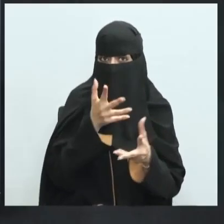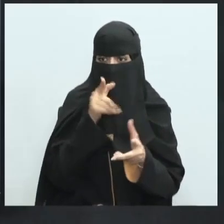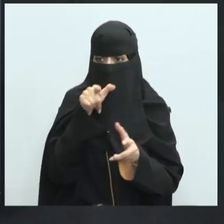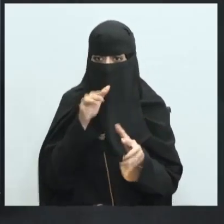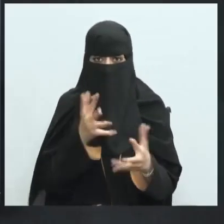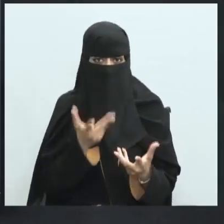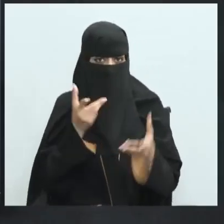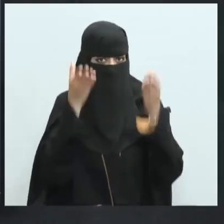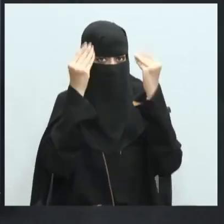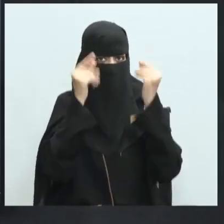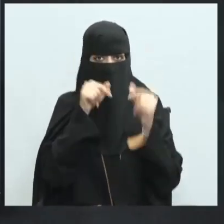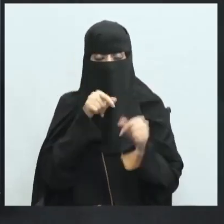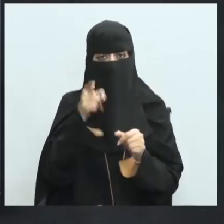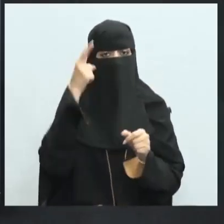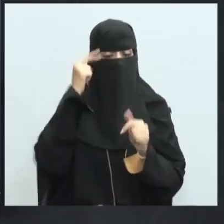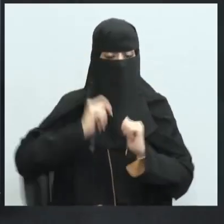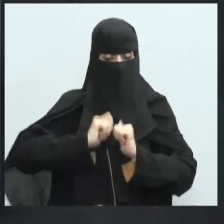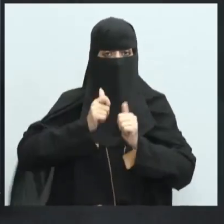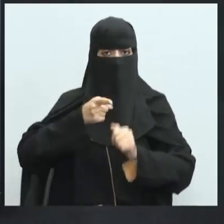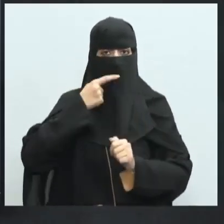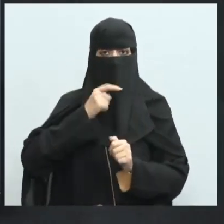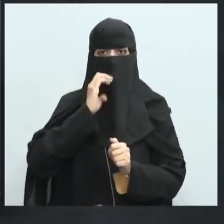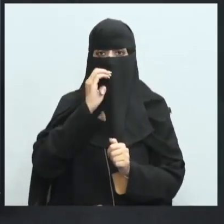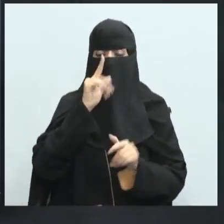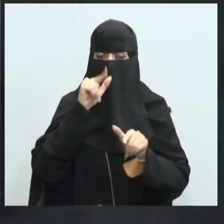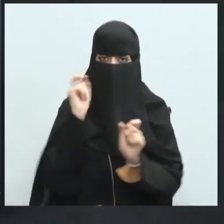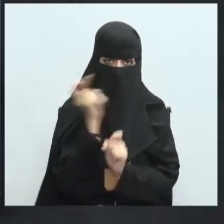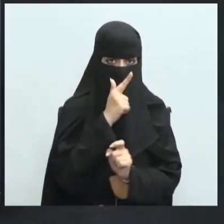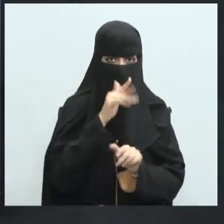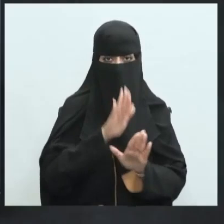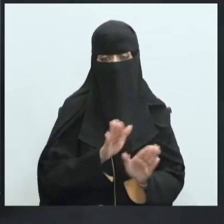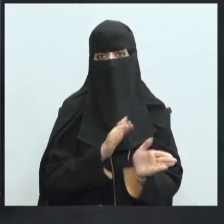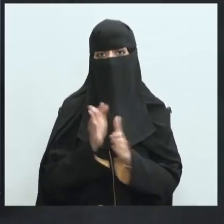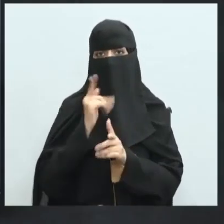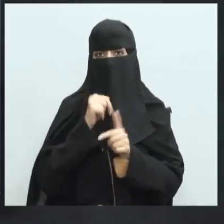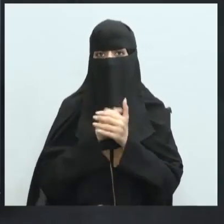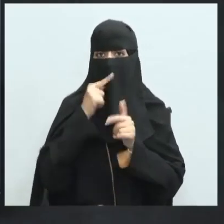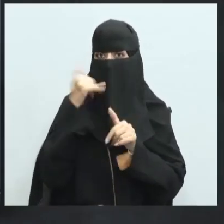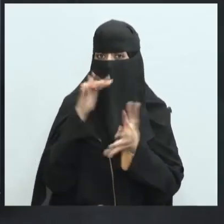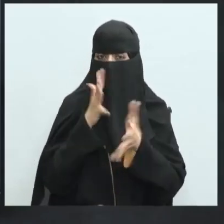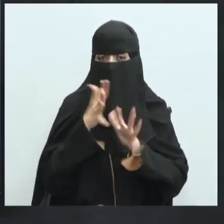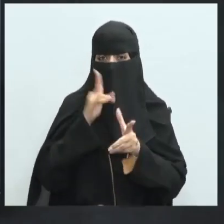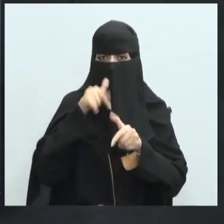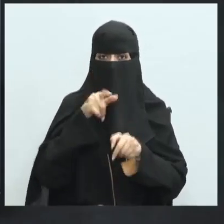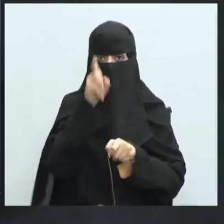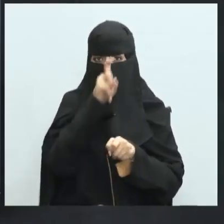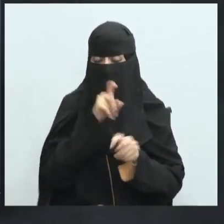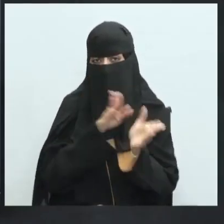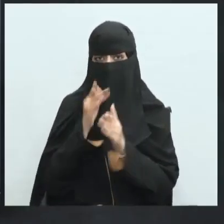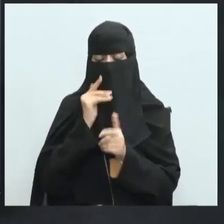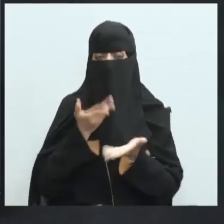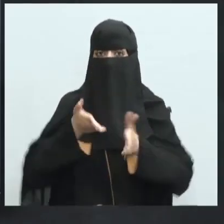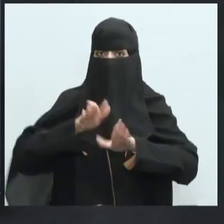هذه المعلومات فتكون قد استعددت للاجابه على تلك المعلومات التي من الممكن ان تسال عنها